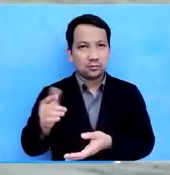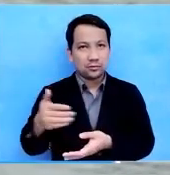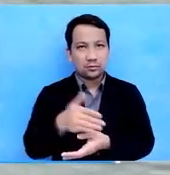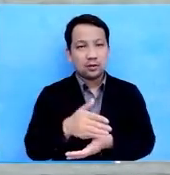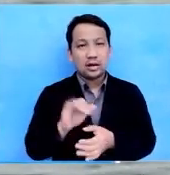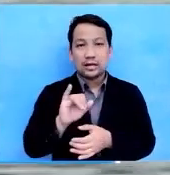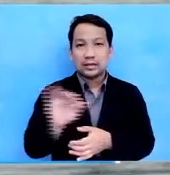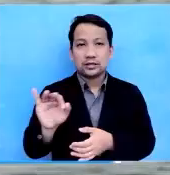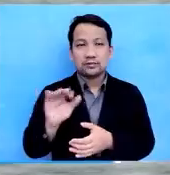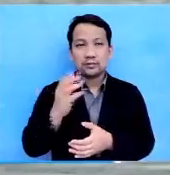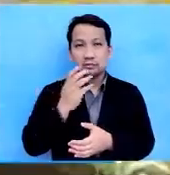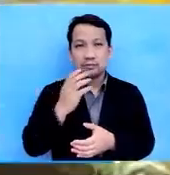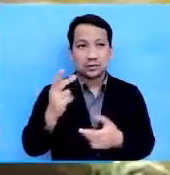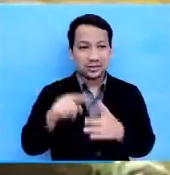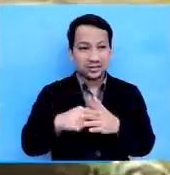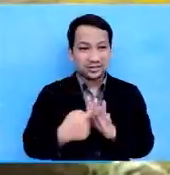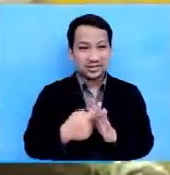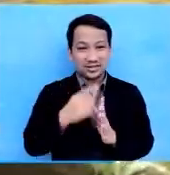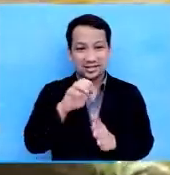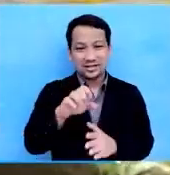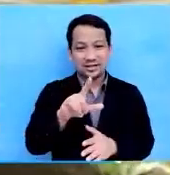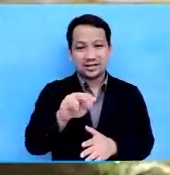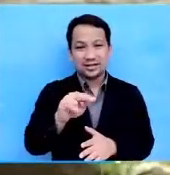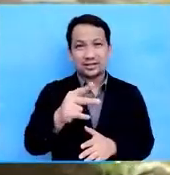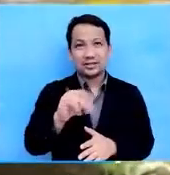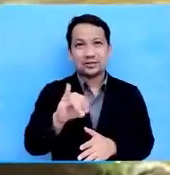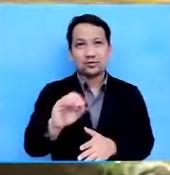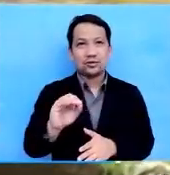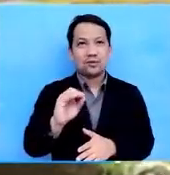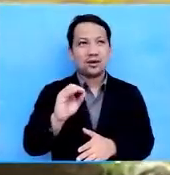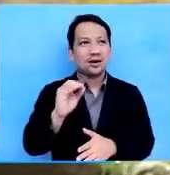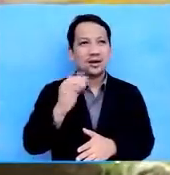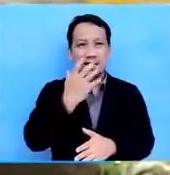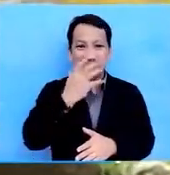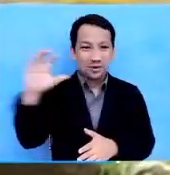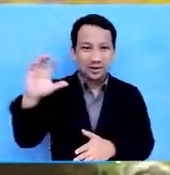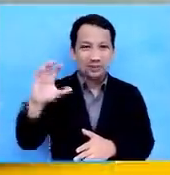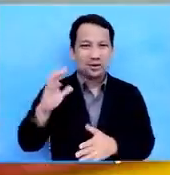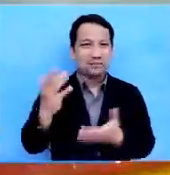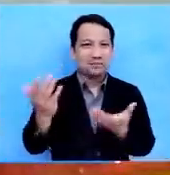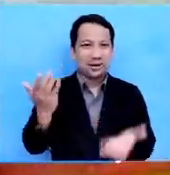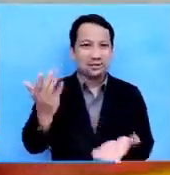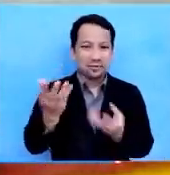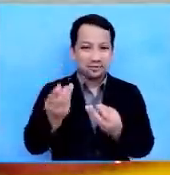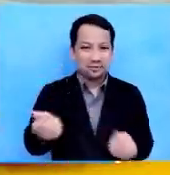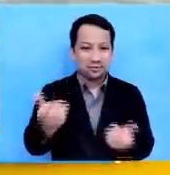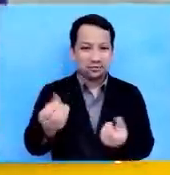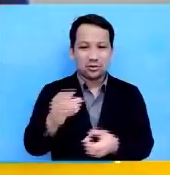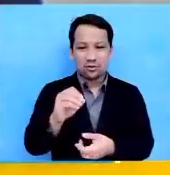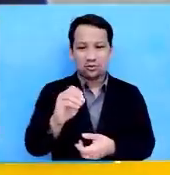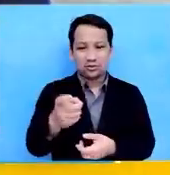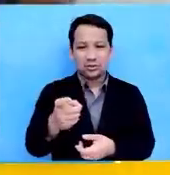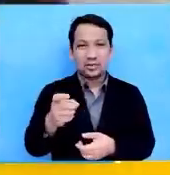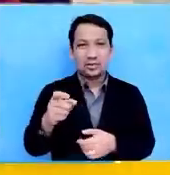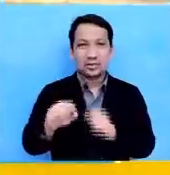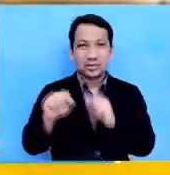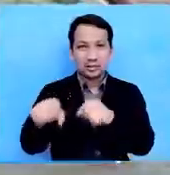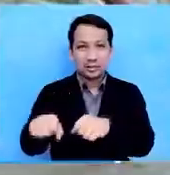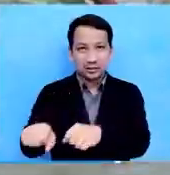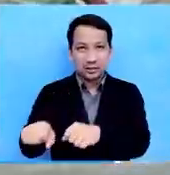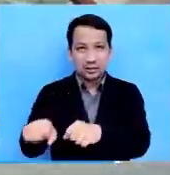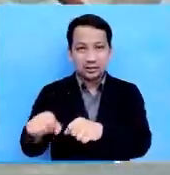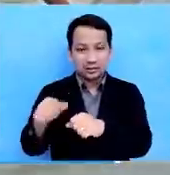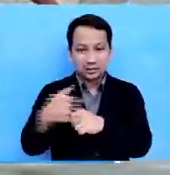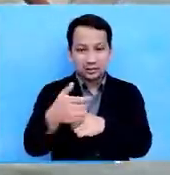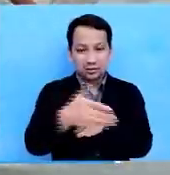kapag tumama na ang El Nino dahil sa fish kill. Posible raw kasing magdulot ng pagkaubos ng oxygen level sa mga palaisdaan ang